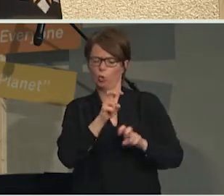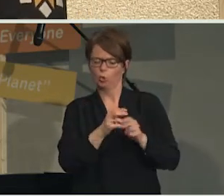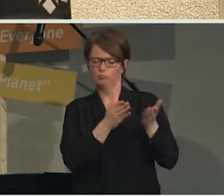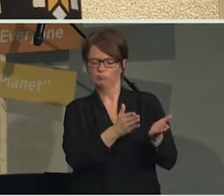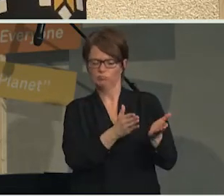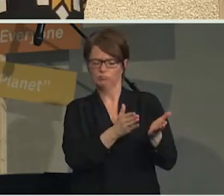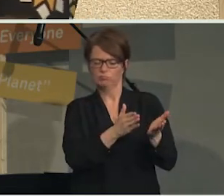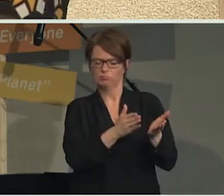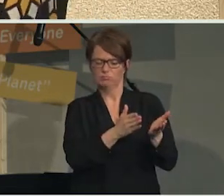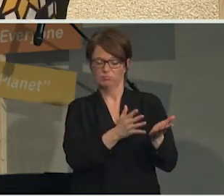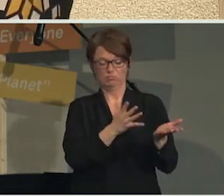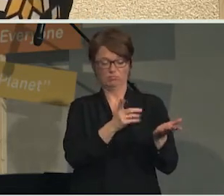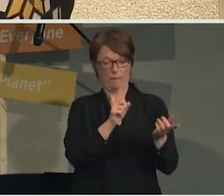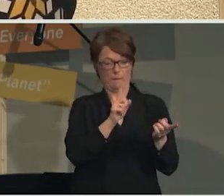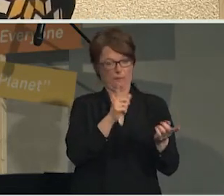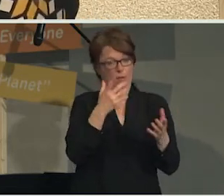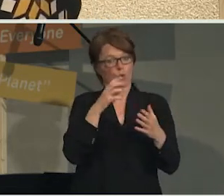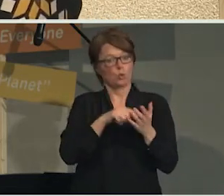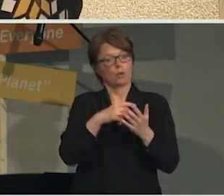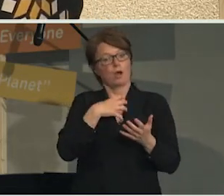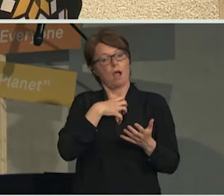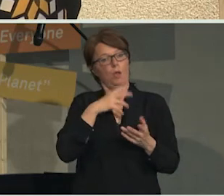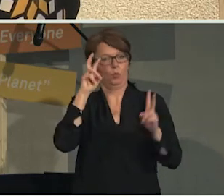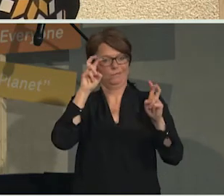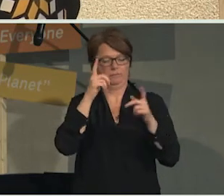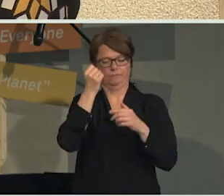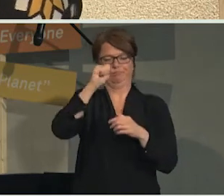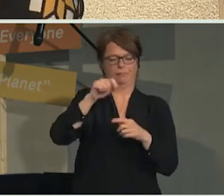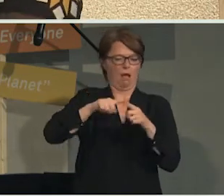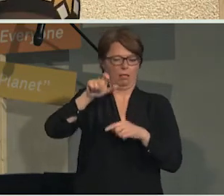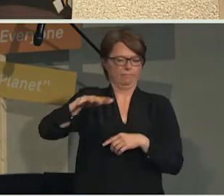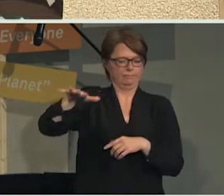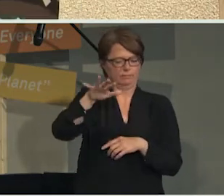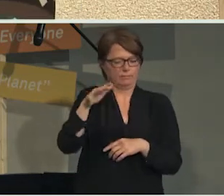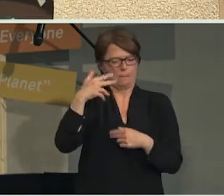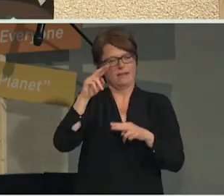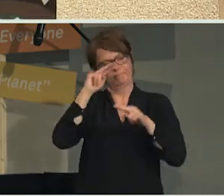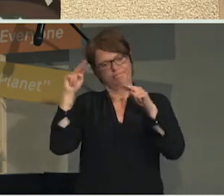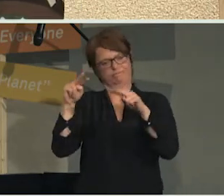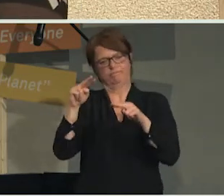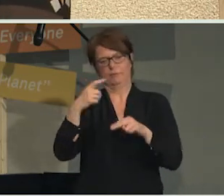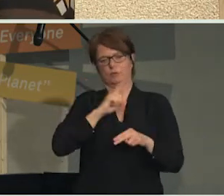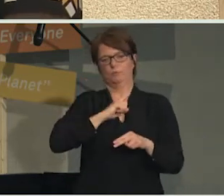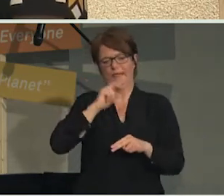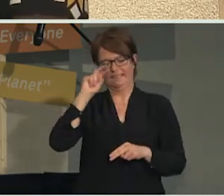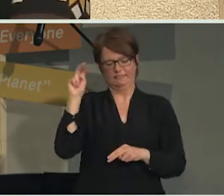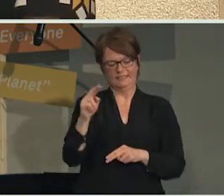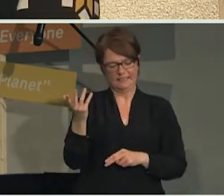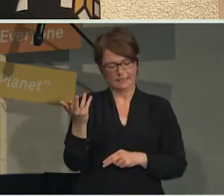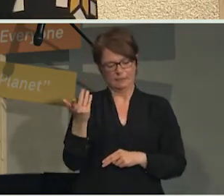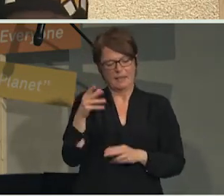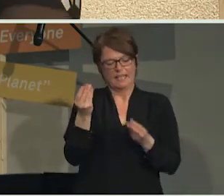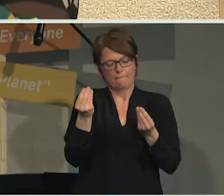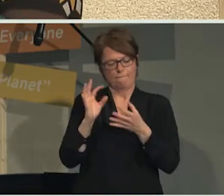ist ohne Zweifel ein Leidtragender struktureller Diskriminierung. Die rassistisch repräsentierte Person ist in dem Fall